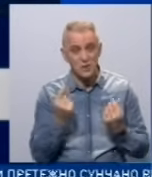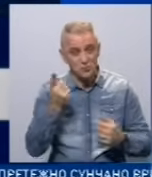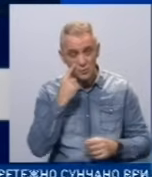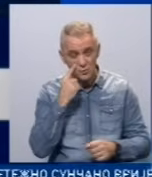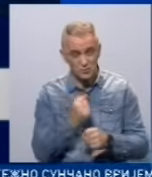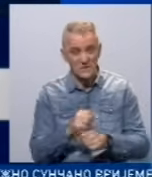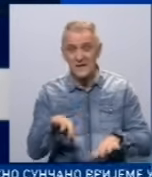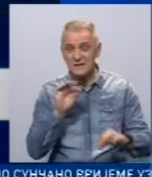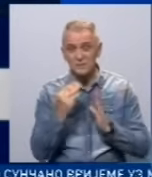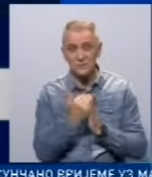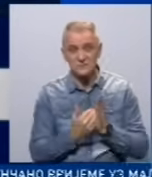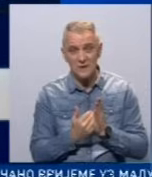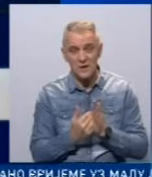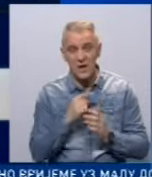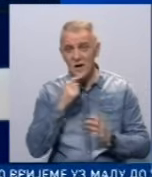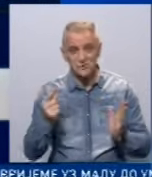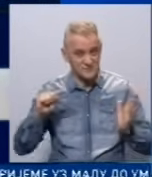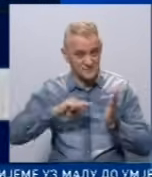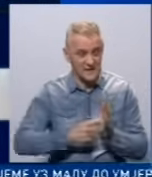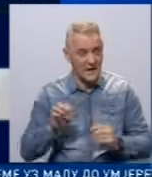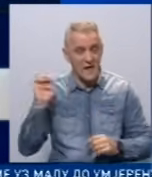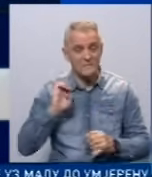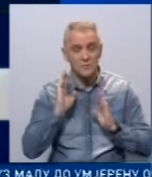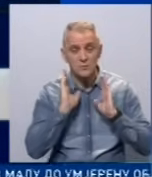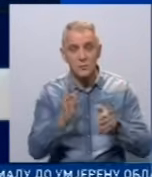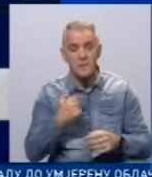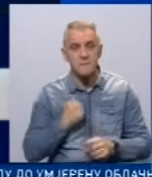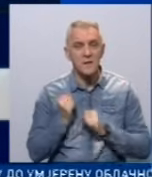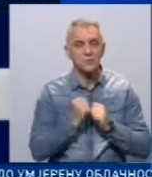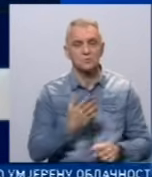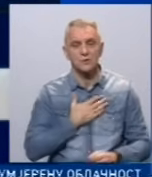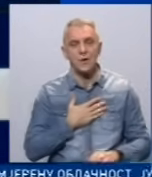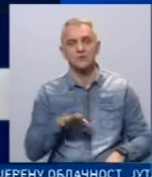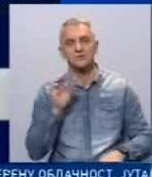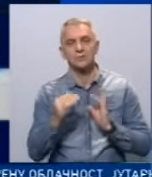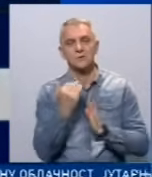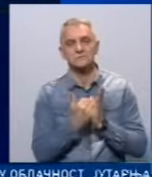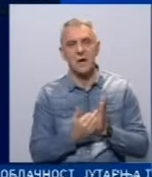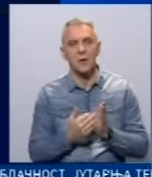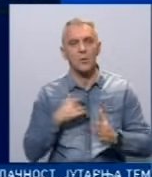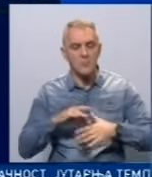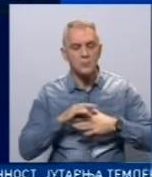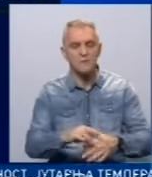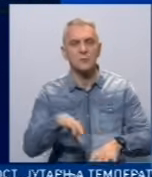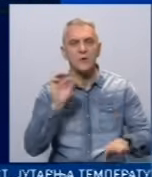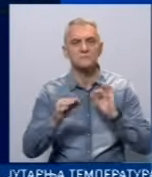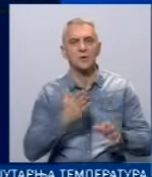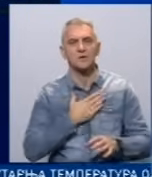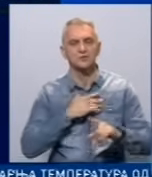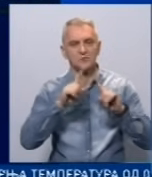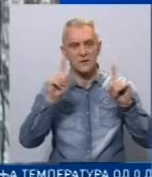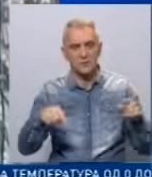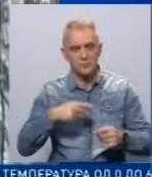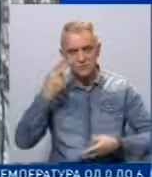oko izbornog zakona, stavio je tačku na europski put, mi donosimo naš izborni zakon i provodimo izbore na naša Republička